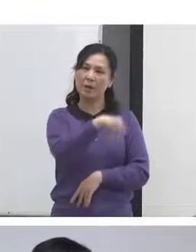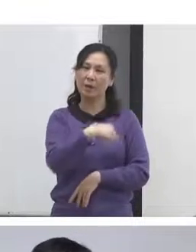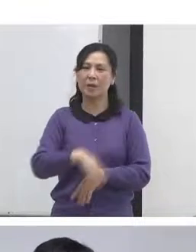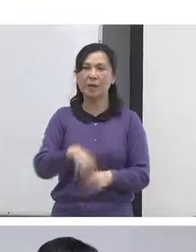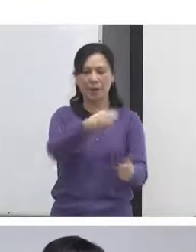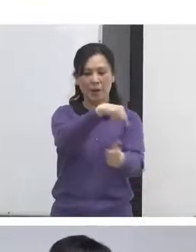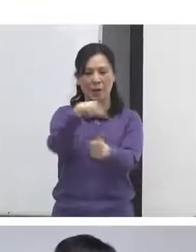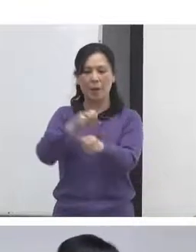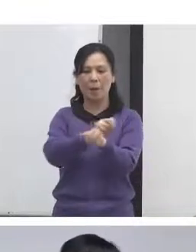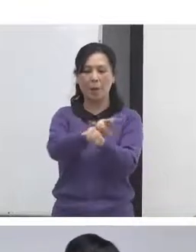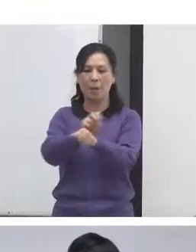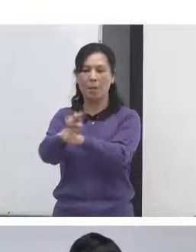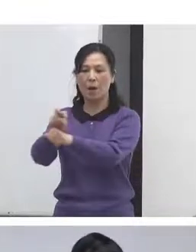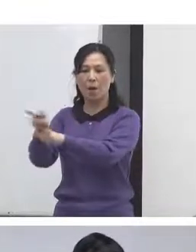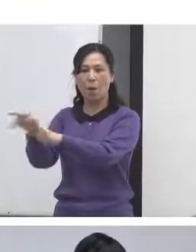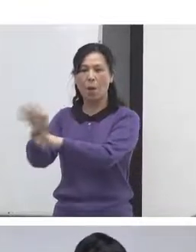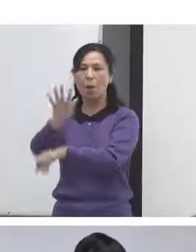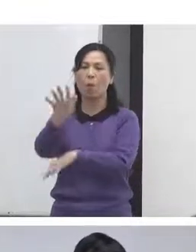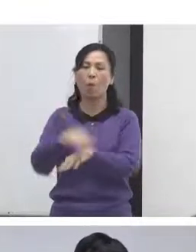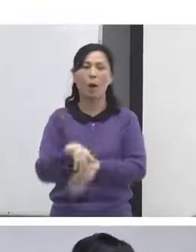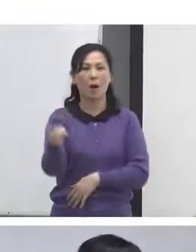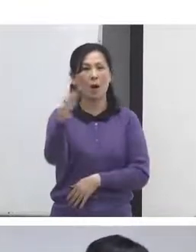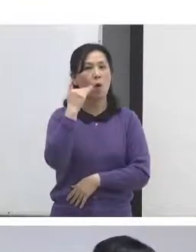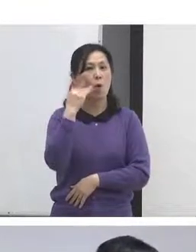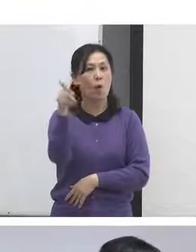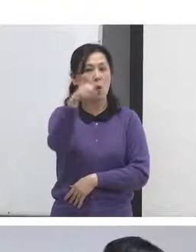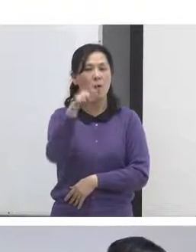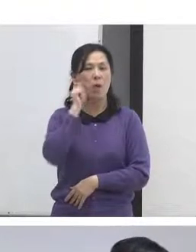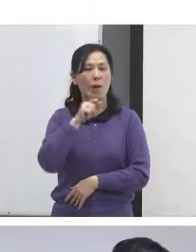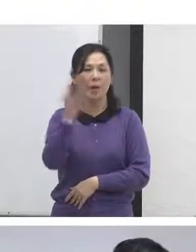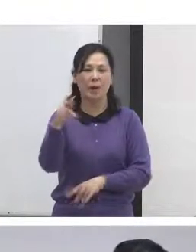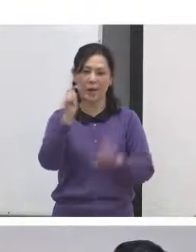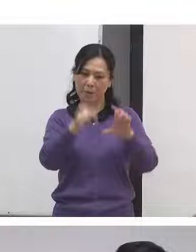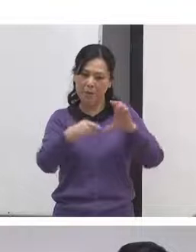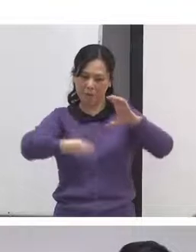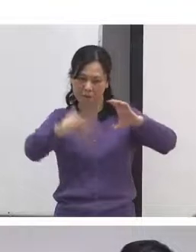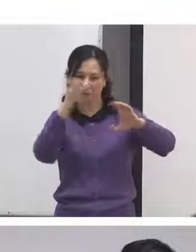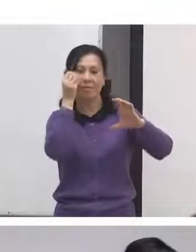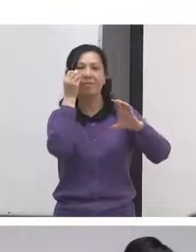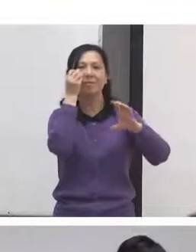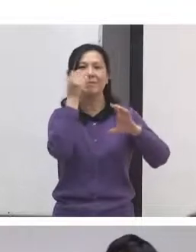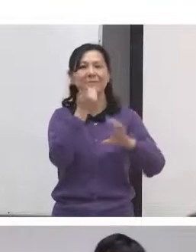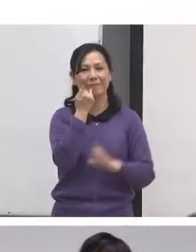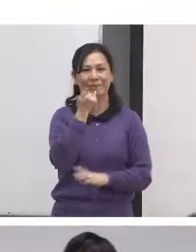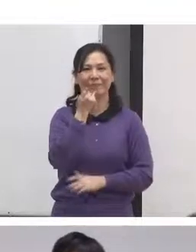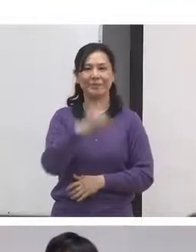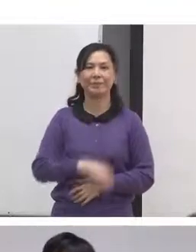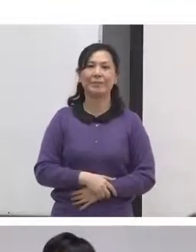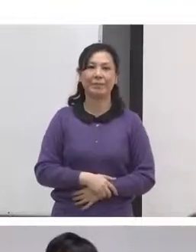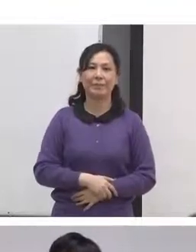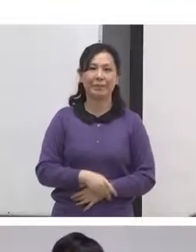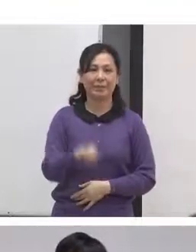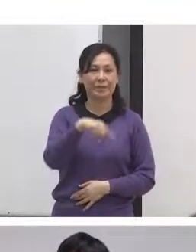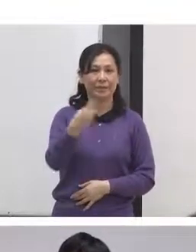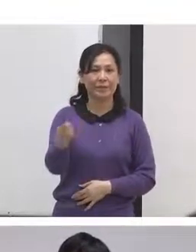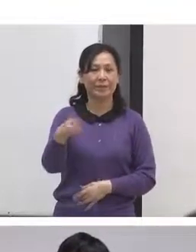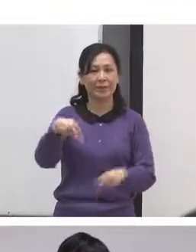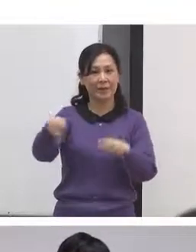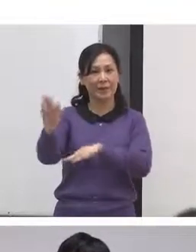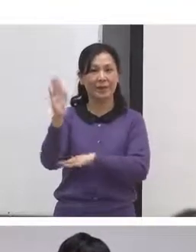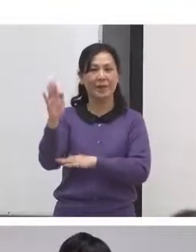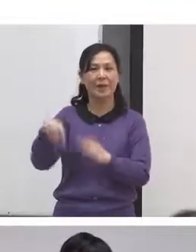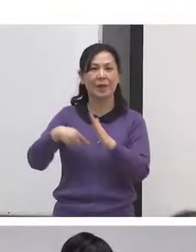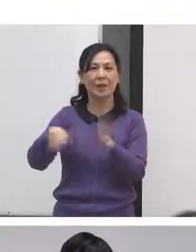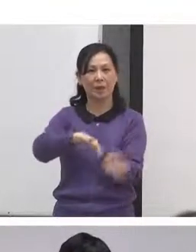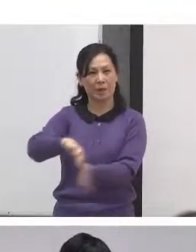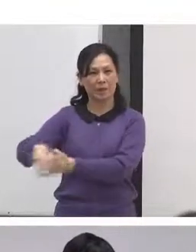课程左右，那投影片在这里，所以如果大家有兴趣的话，就可以点进去里面看。好，那再来就是讲完刚刚行政院的部分，那再来